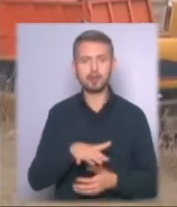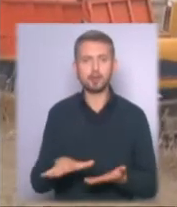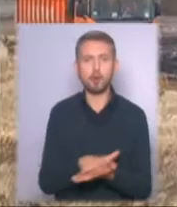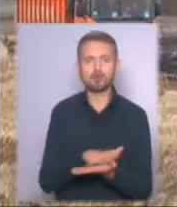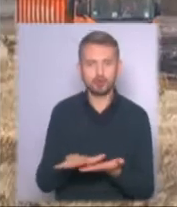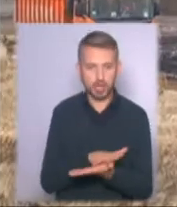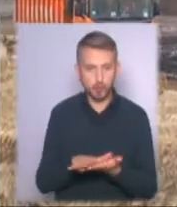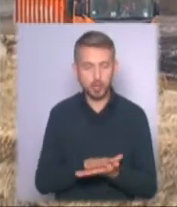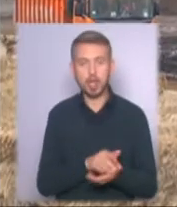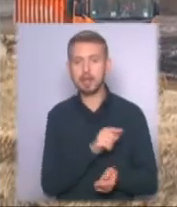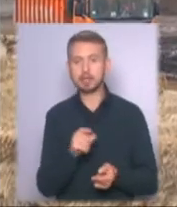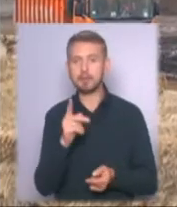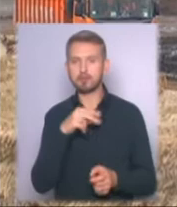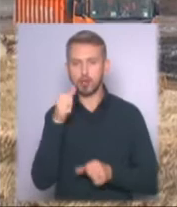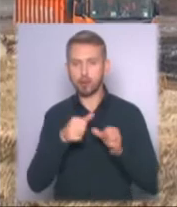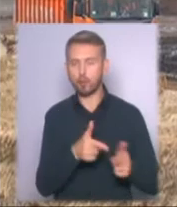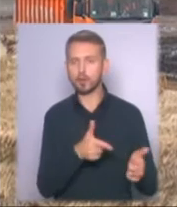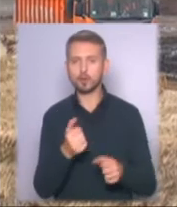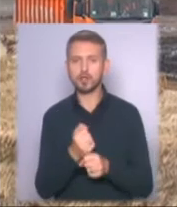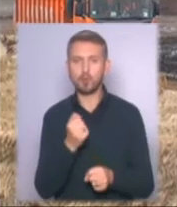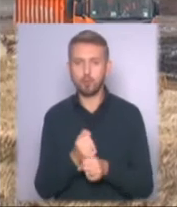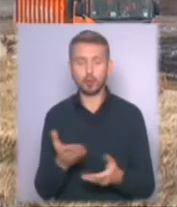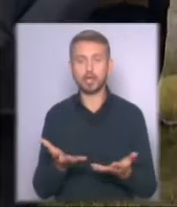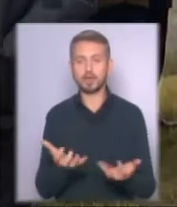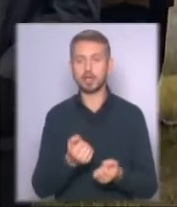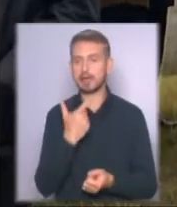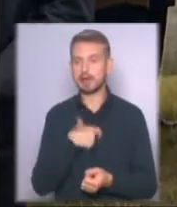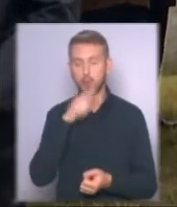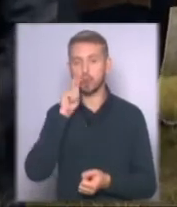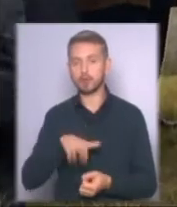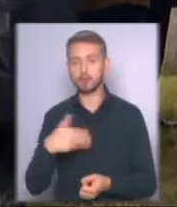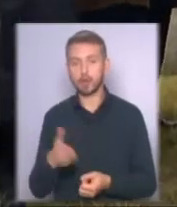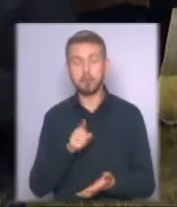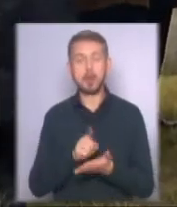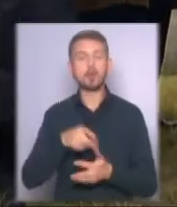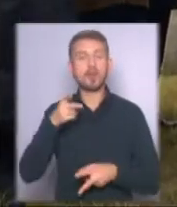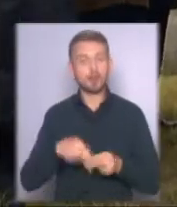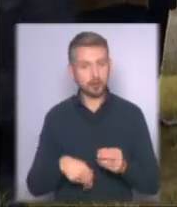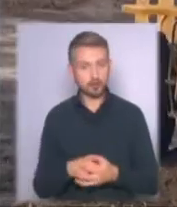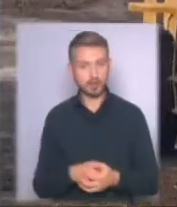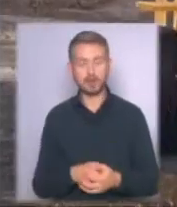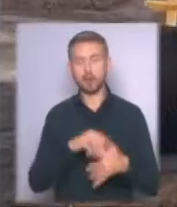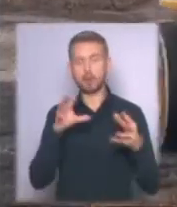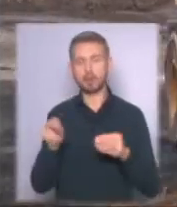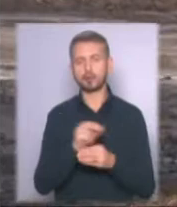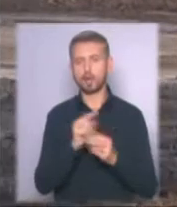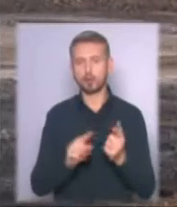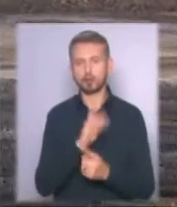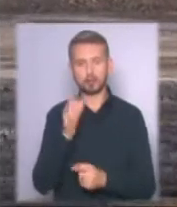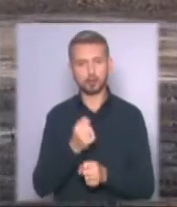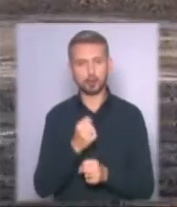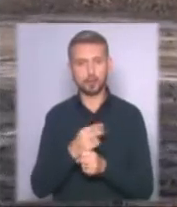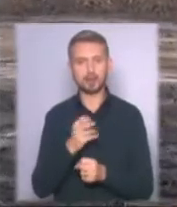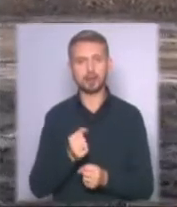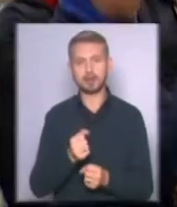водоканалівці. За півтора року підготовчі роботи, які на себе взяла українська сторона, мають завершитись. Власне, комплексну реконструкцію здійснюватимуть вже на